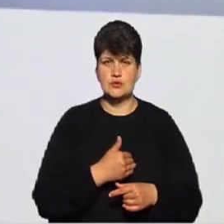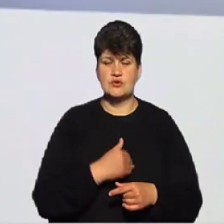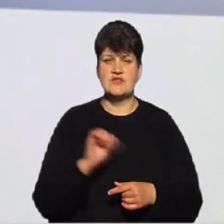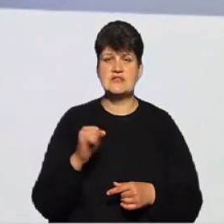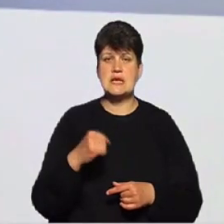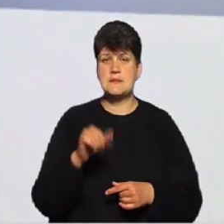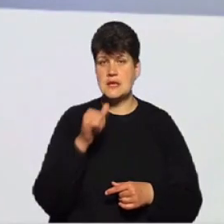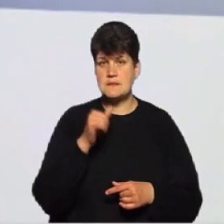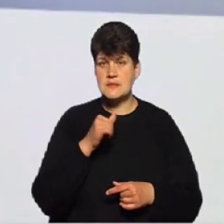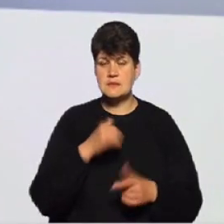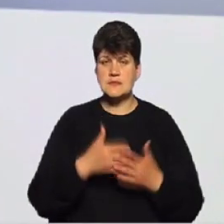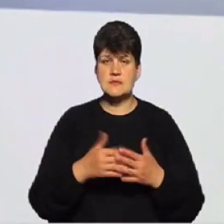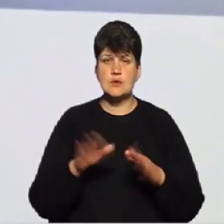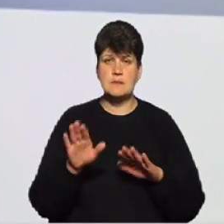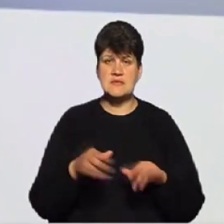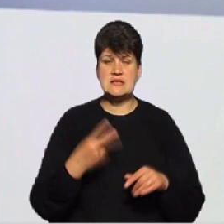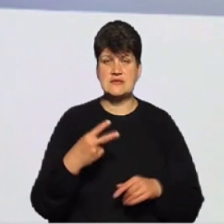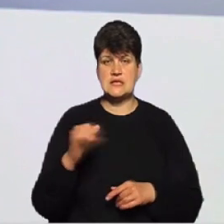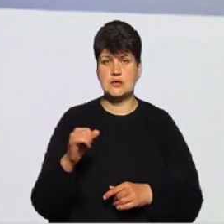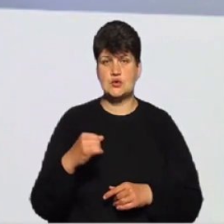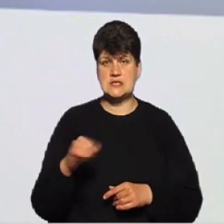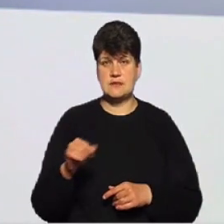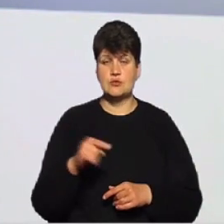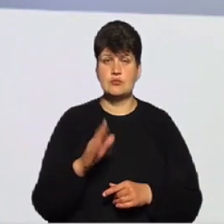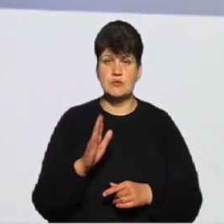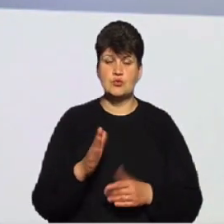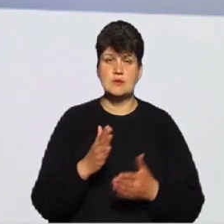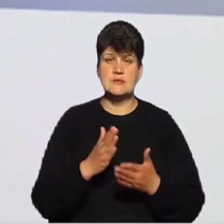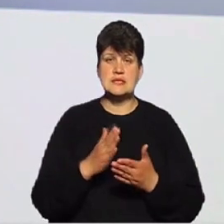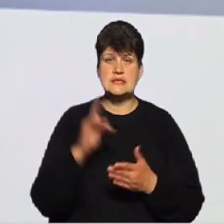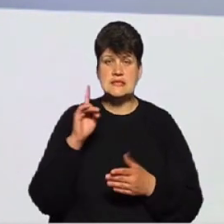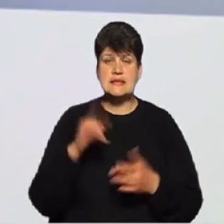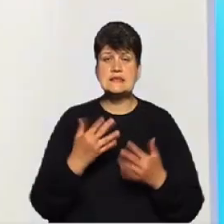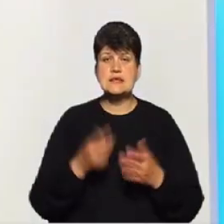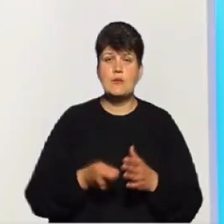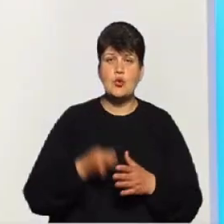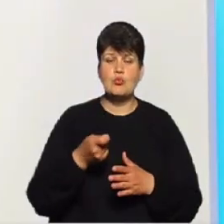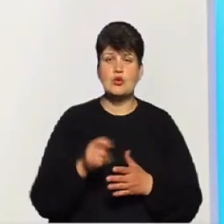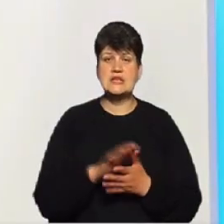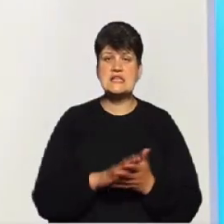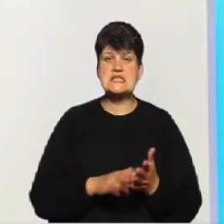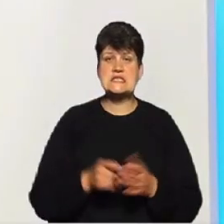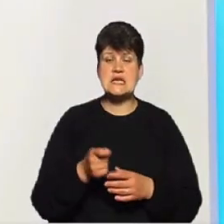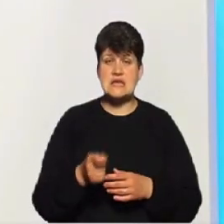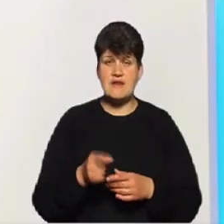орієнтовно після 20 серпня. Тому ми будемо аж тоді знати, скільки було поданих апеляційних заяв, але їх не